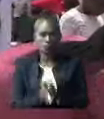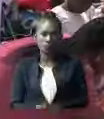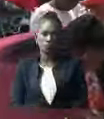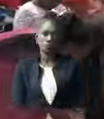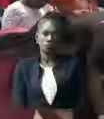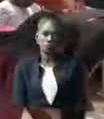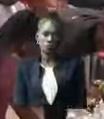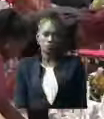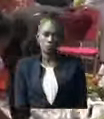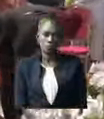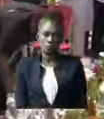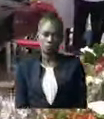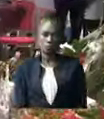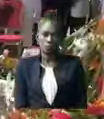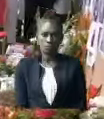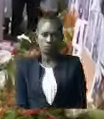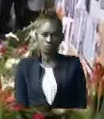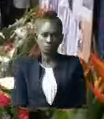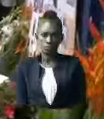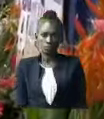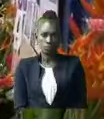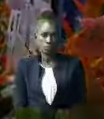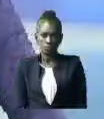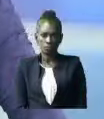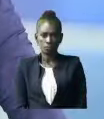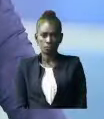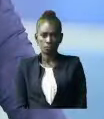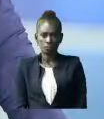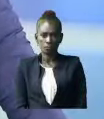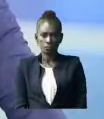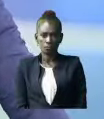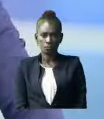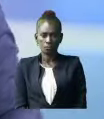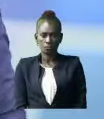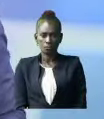Dans le même ordre.